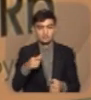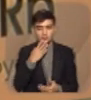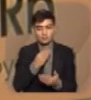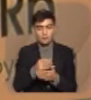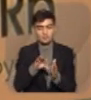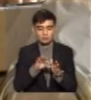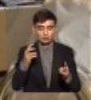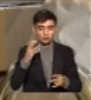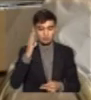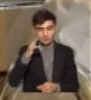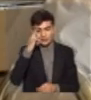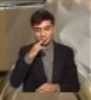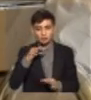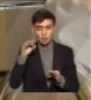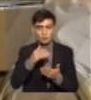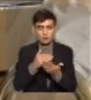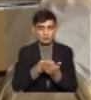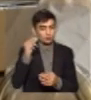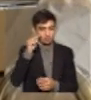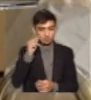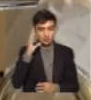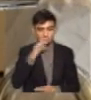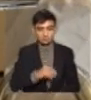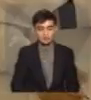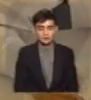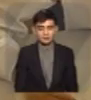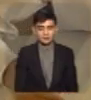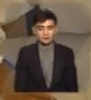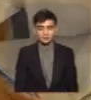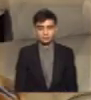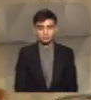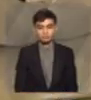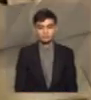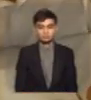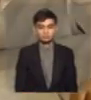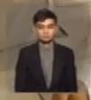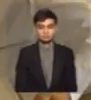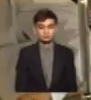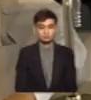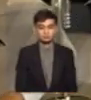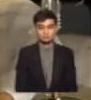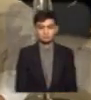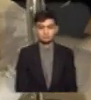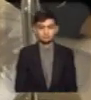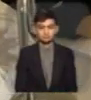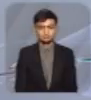обучаться по казахстанской программе. Мадина Исюмбаева, Ренат Аблухаиров, Информбюро,